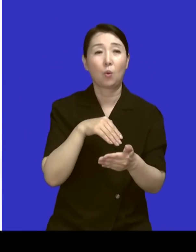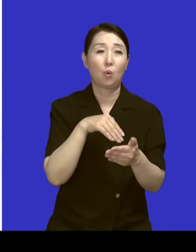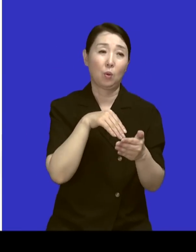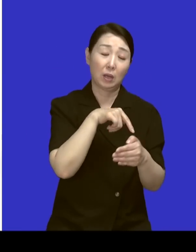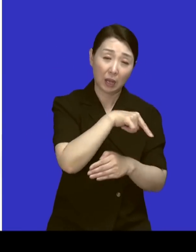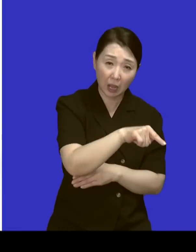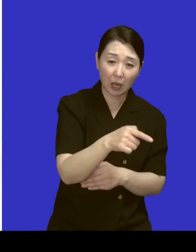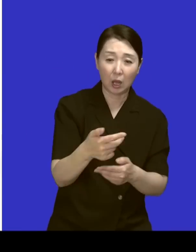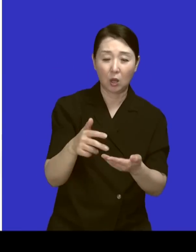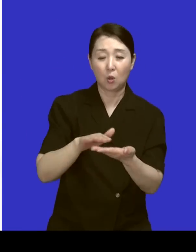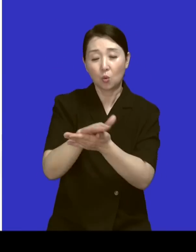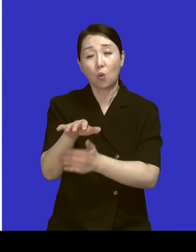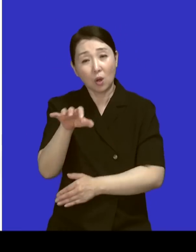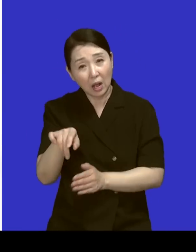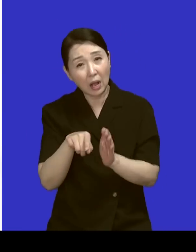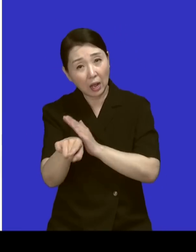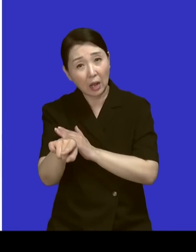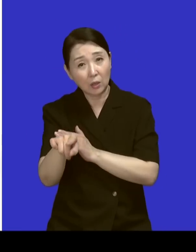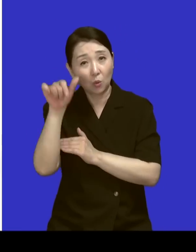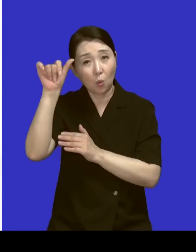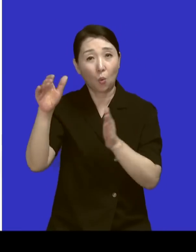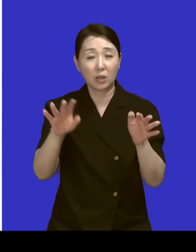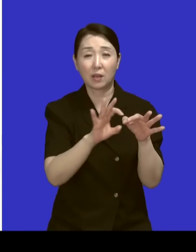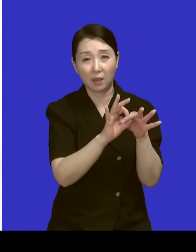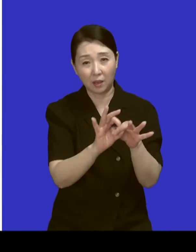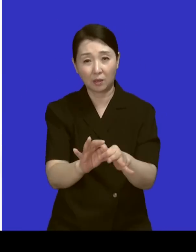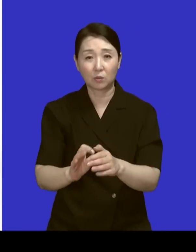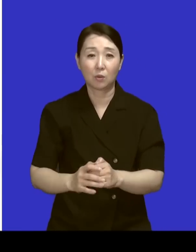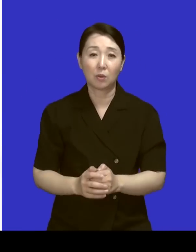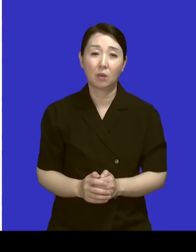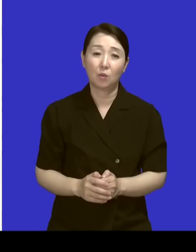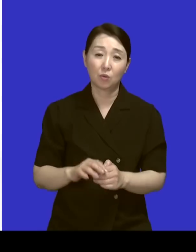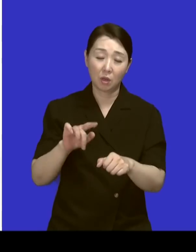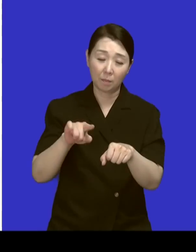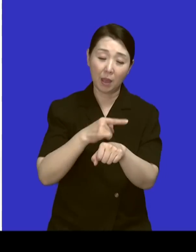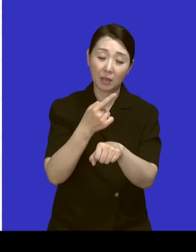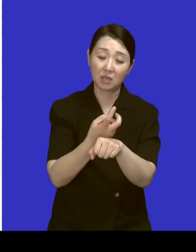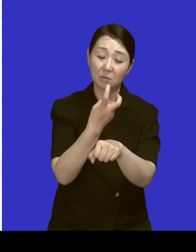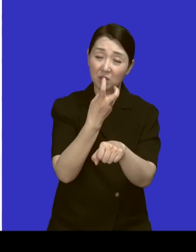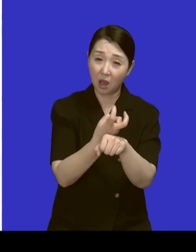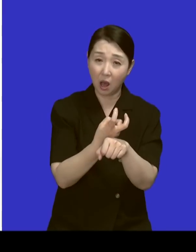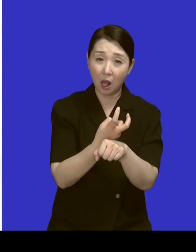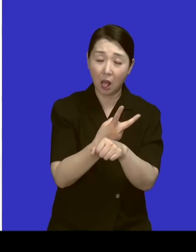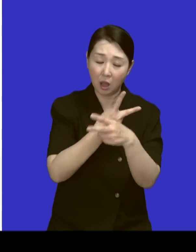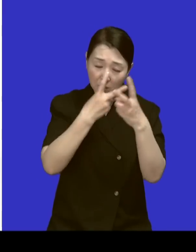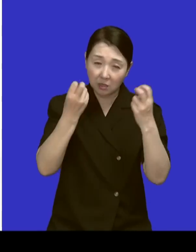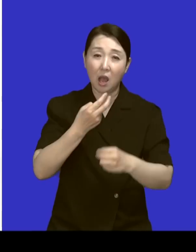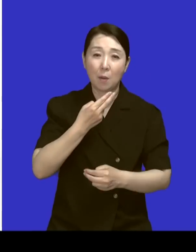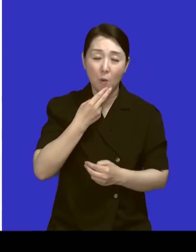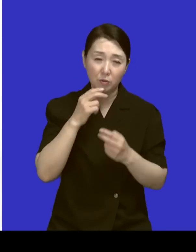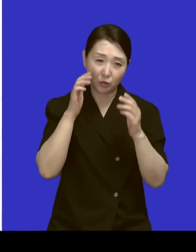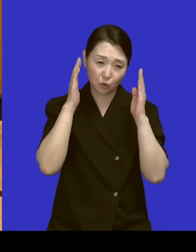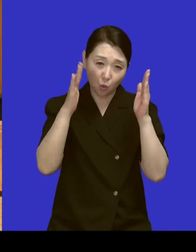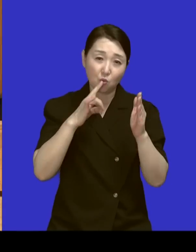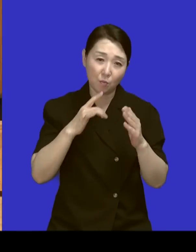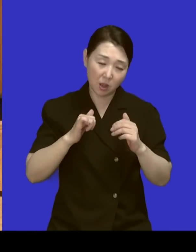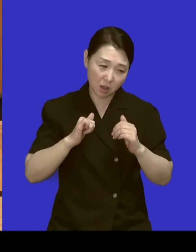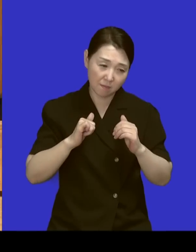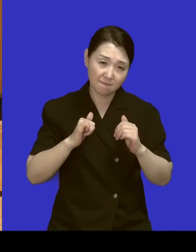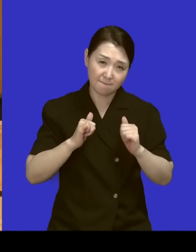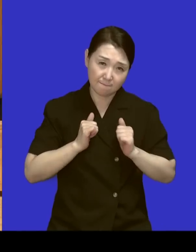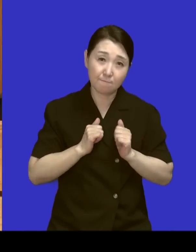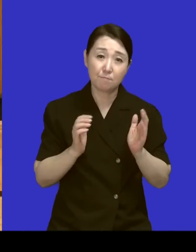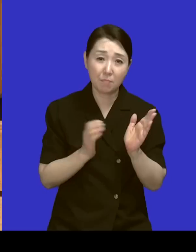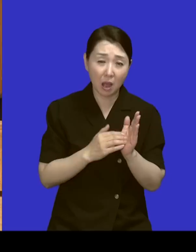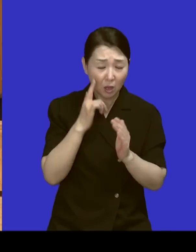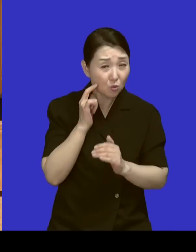공원을 가고 그렇게 한 5일 정도를 120시간 동안 단 한숨도 자지 않고 공부를 했어요. 아, 졸음이 이렇게 밀려오지